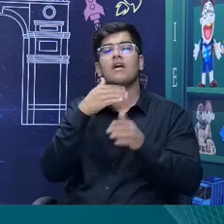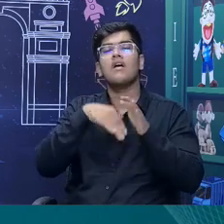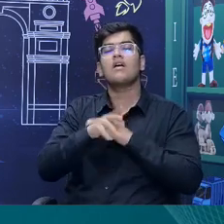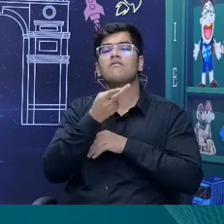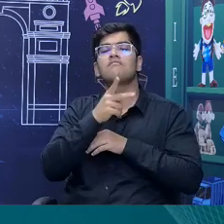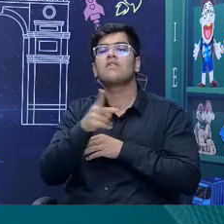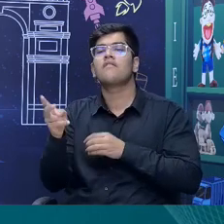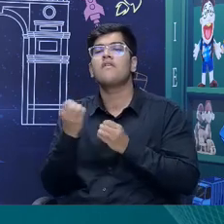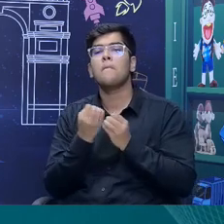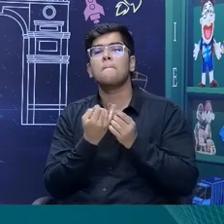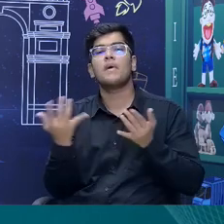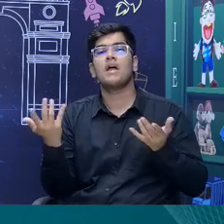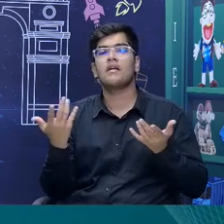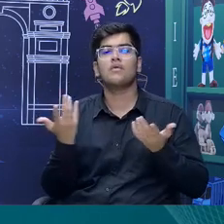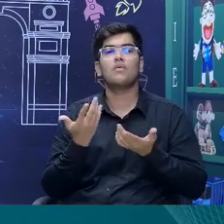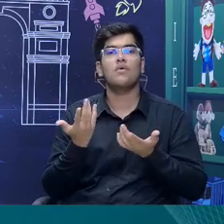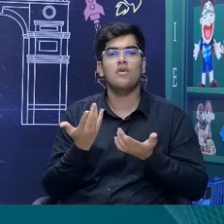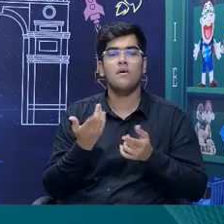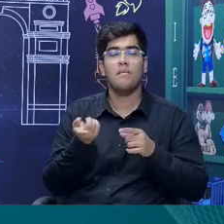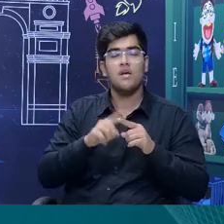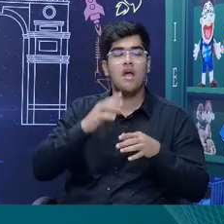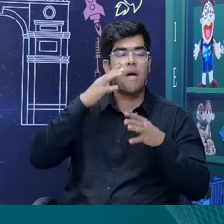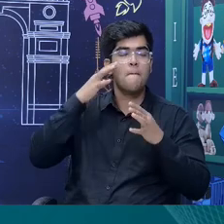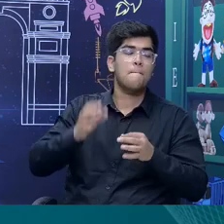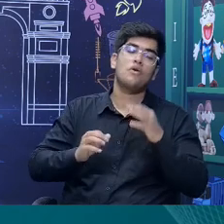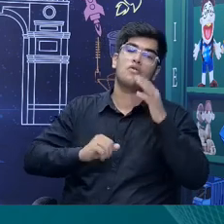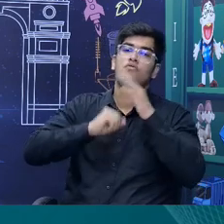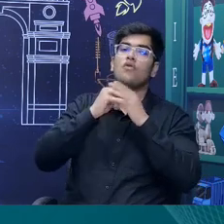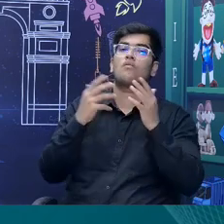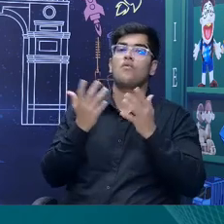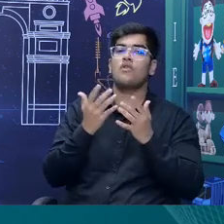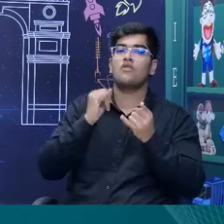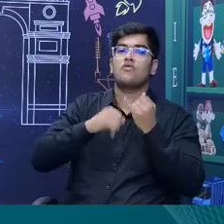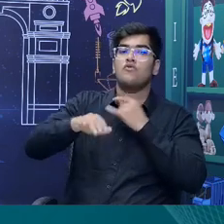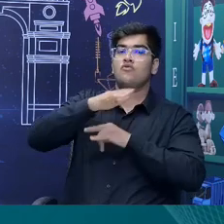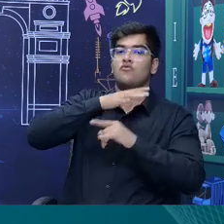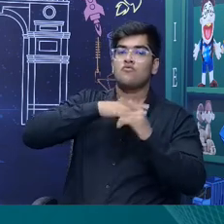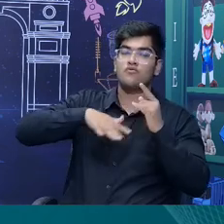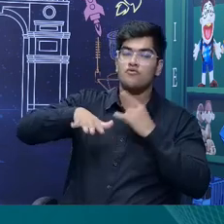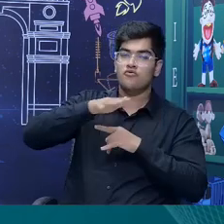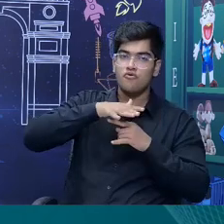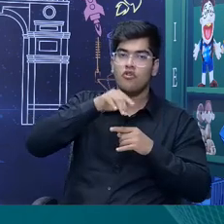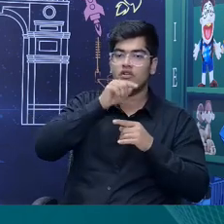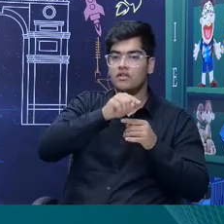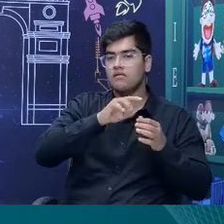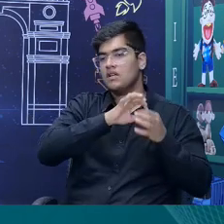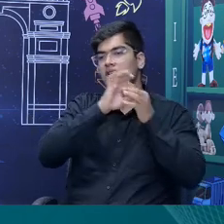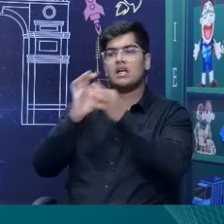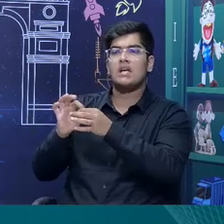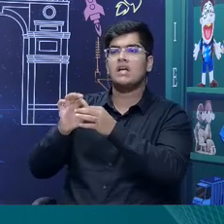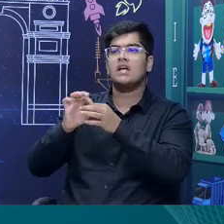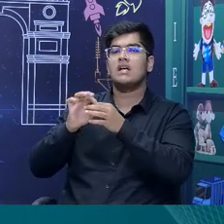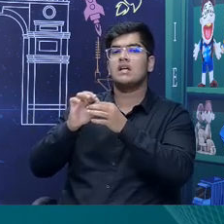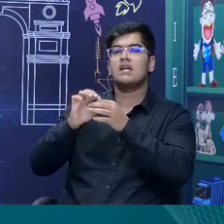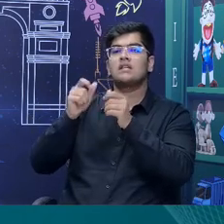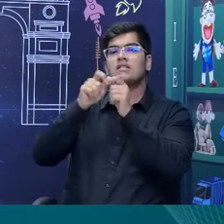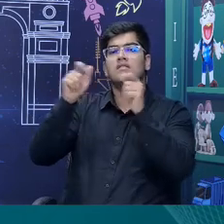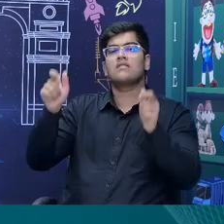और सबसे महत्वपूर्ण सवाल ये है की सोशियोलॉजी और एक डेमोग्राफिक्स स्ट्रक्चर का क्या